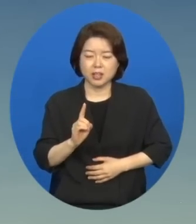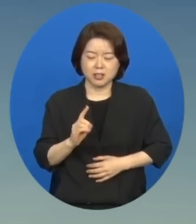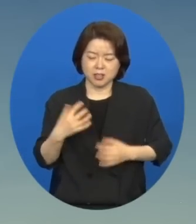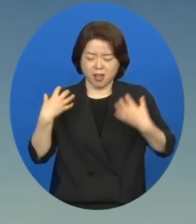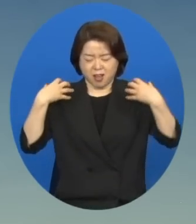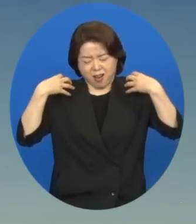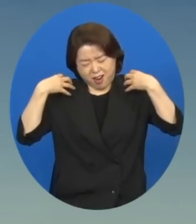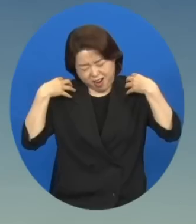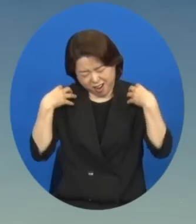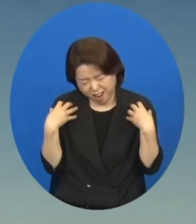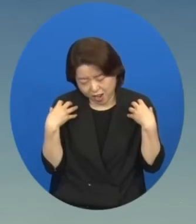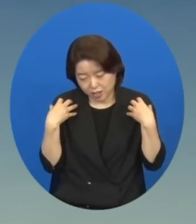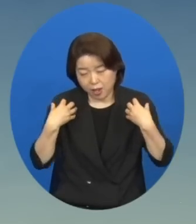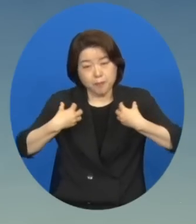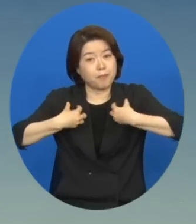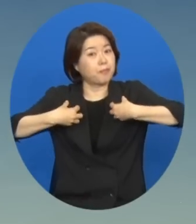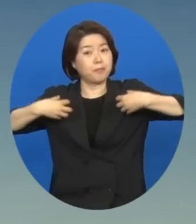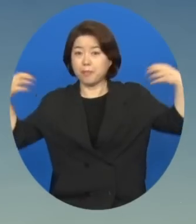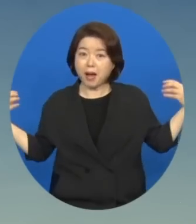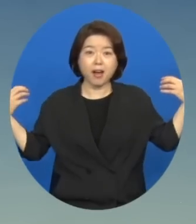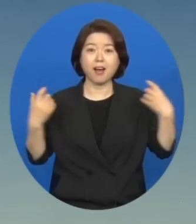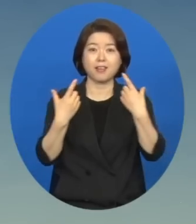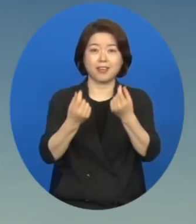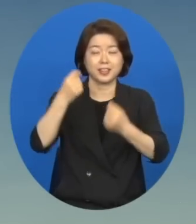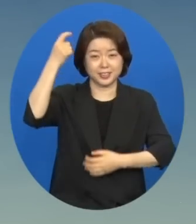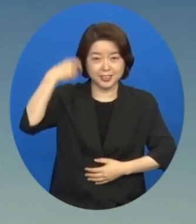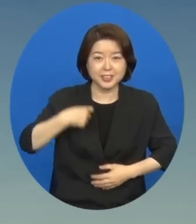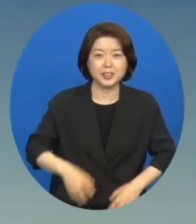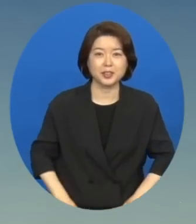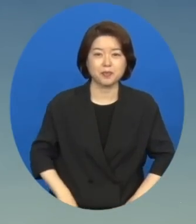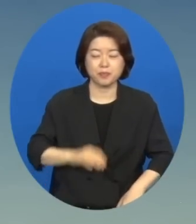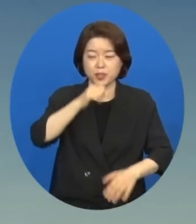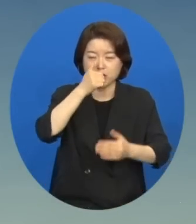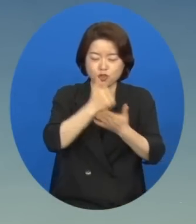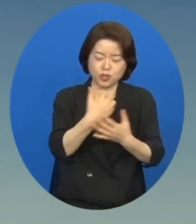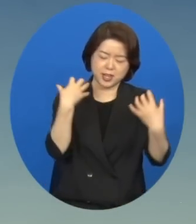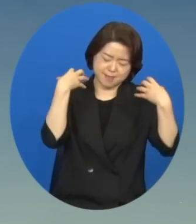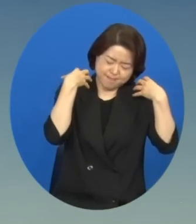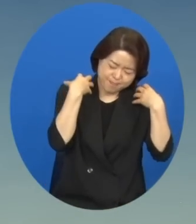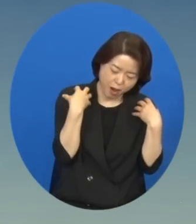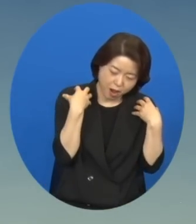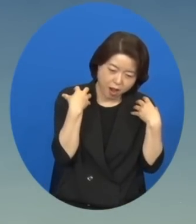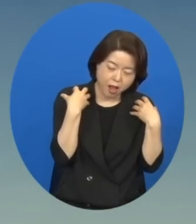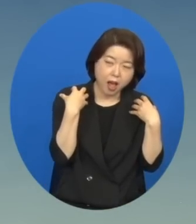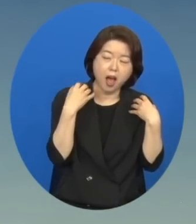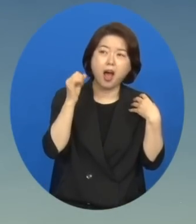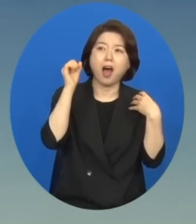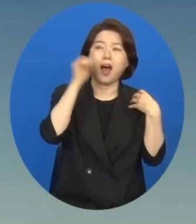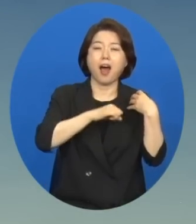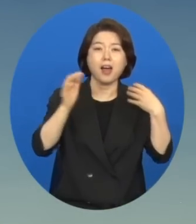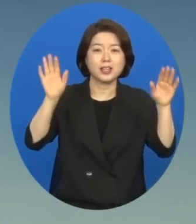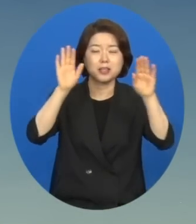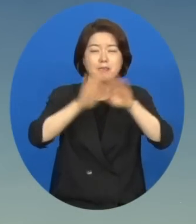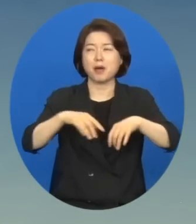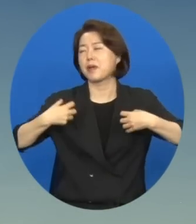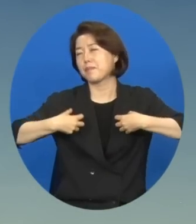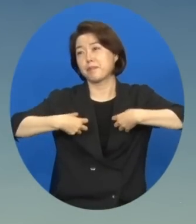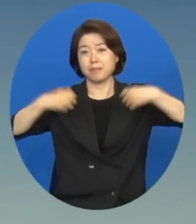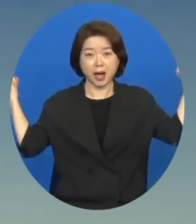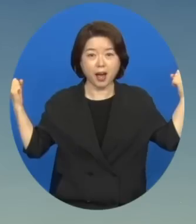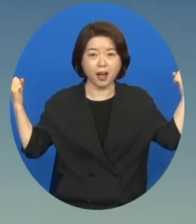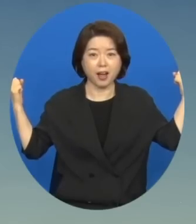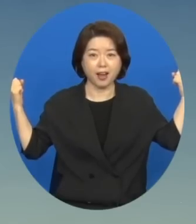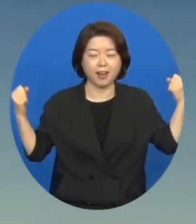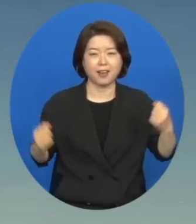게 끊어지는 느낌이 들더라고요. 죄의 멍에가 이 밤에 끊어졌구나. 그게